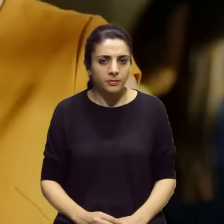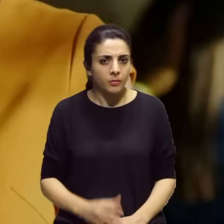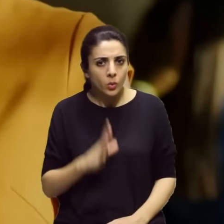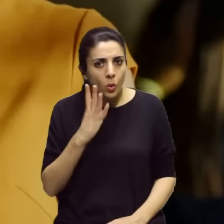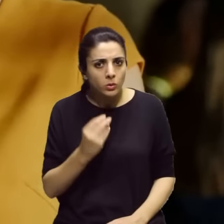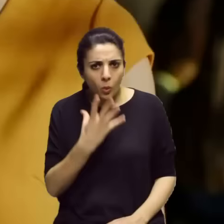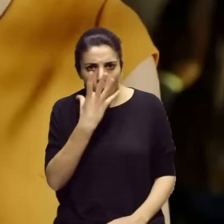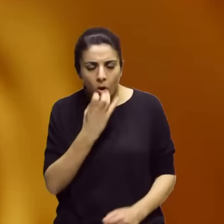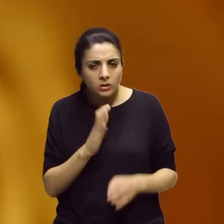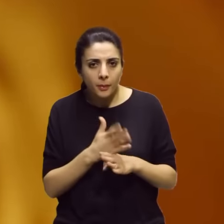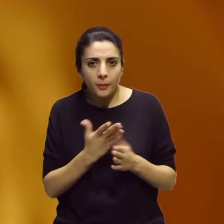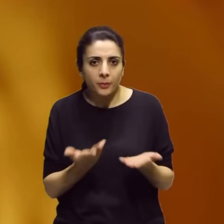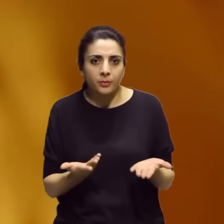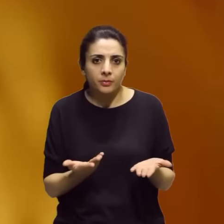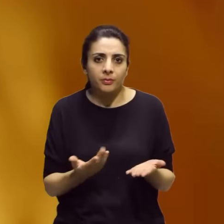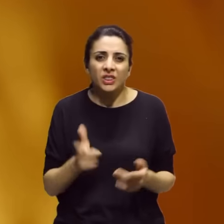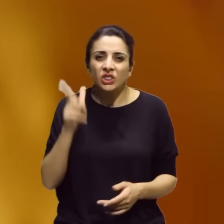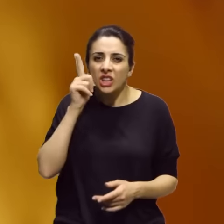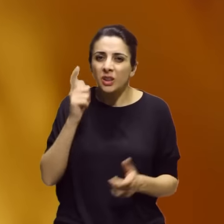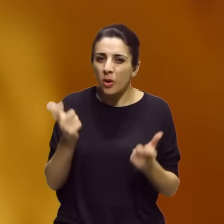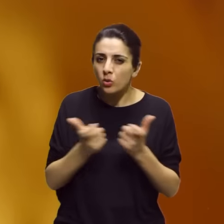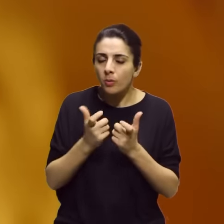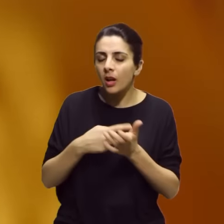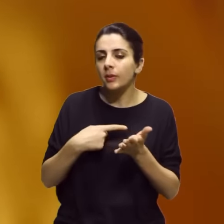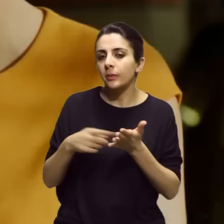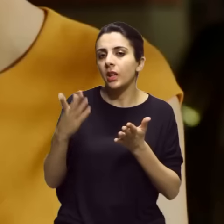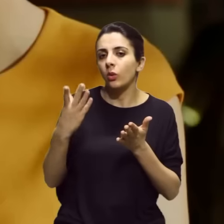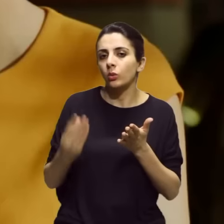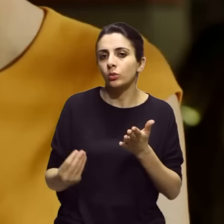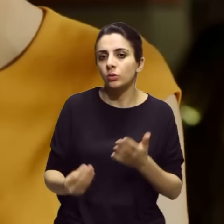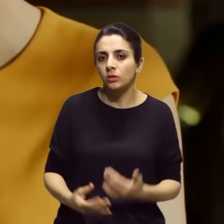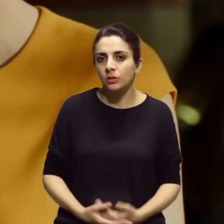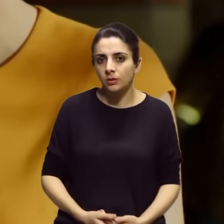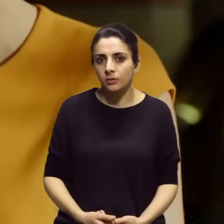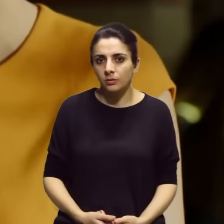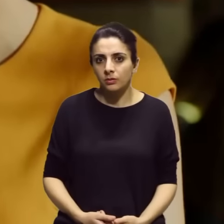Ne oldu? Niye suratın sık? Çarşamba günkü toplantımız iptal.